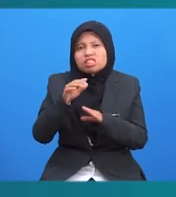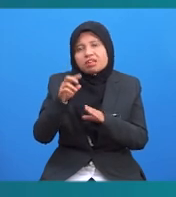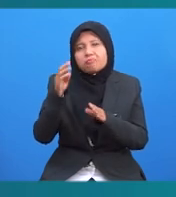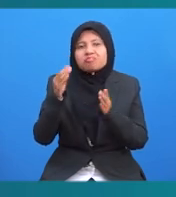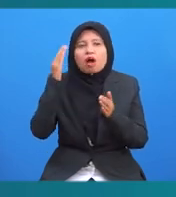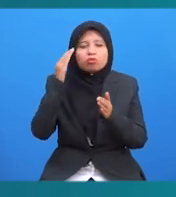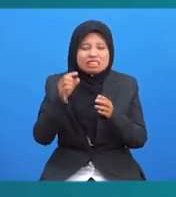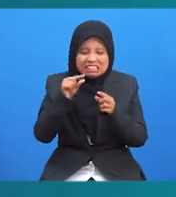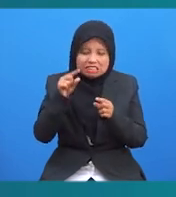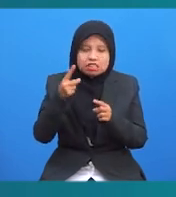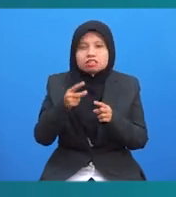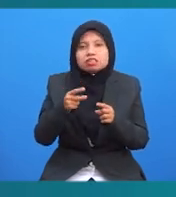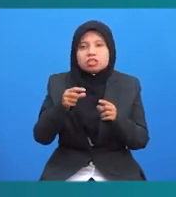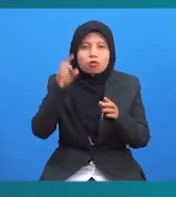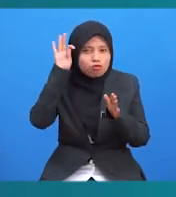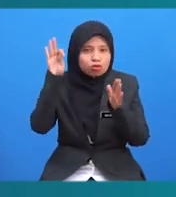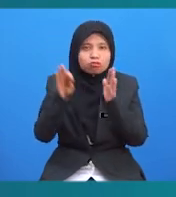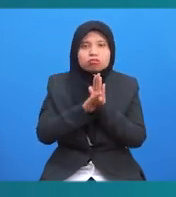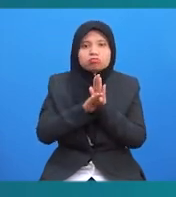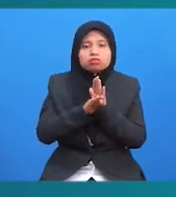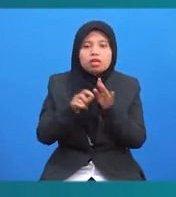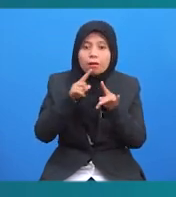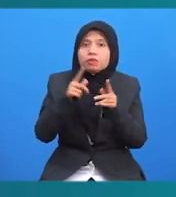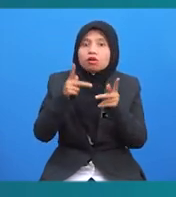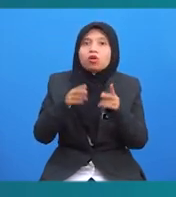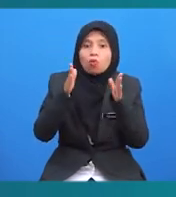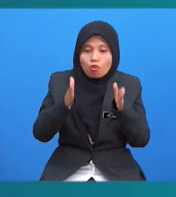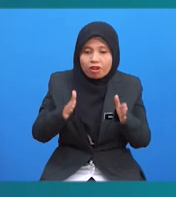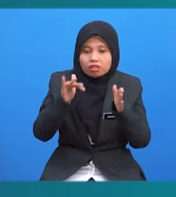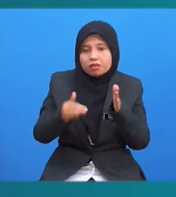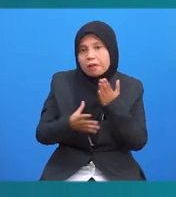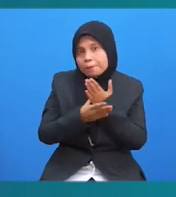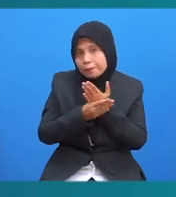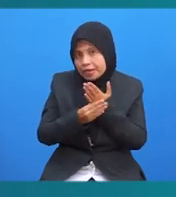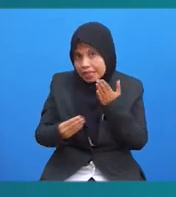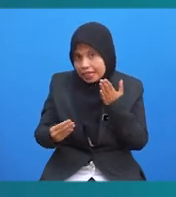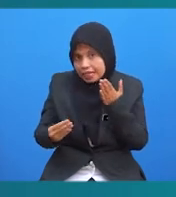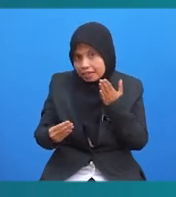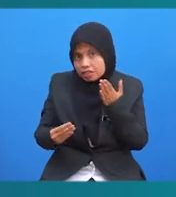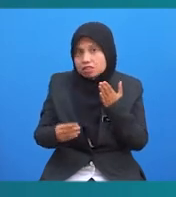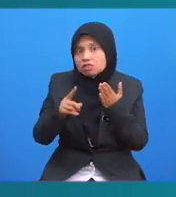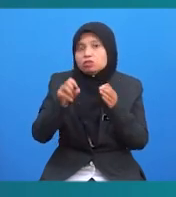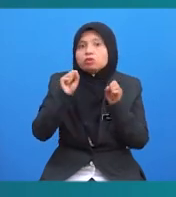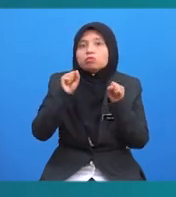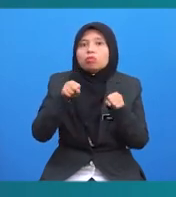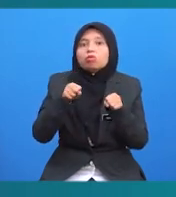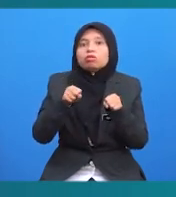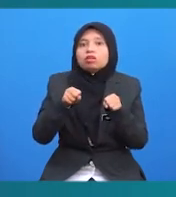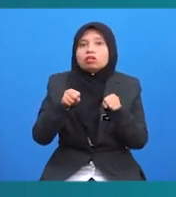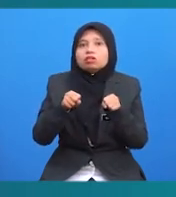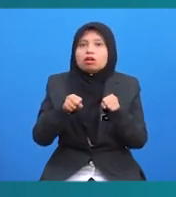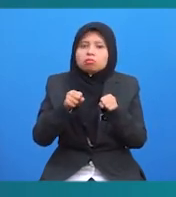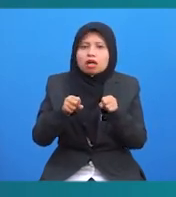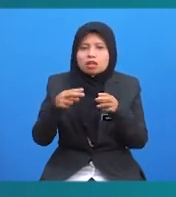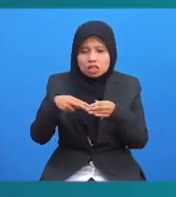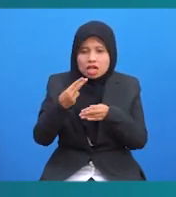fotografi. Dan kepada yang memang mahir mengenai fotografi ini, kamera ini mampu menjanjikan pelbagai hasil